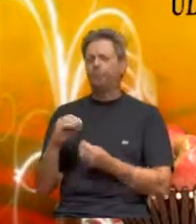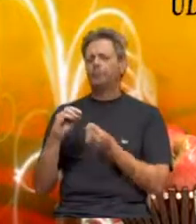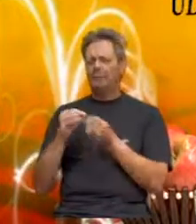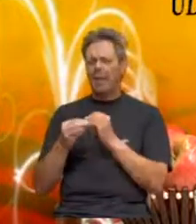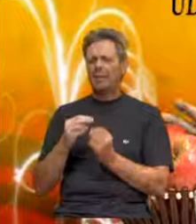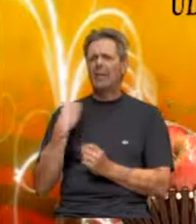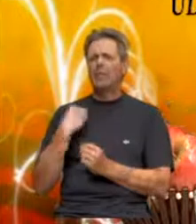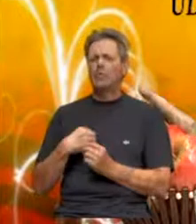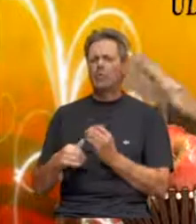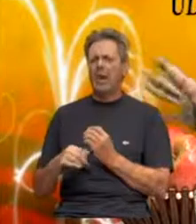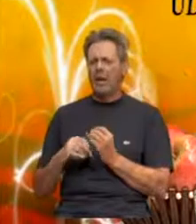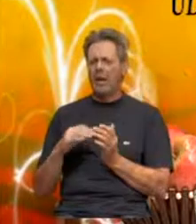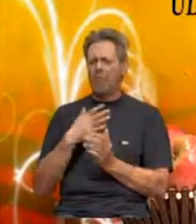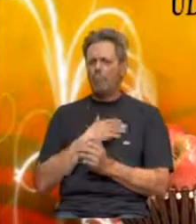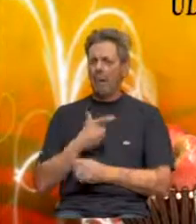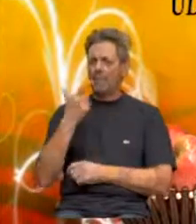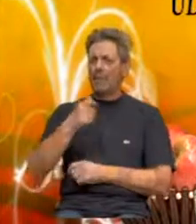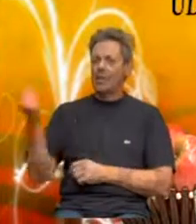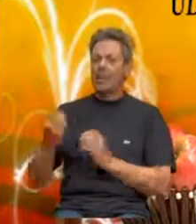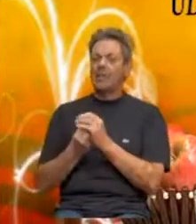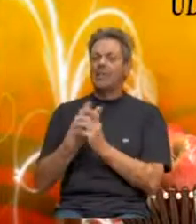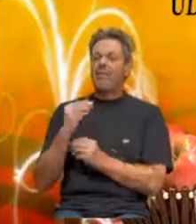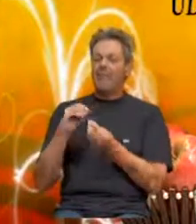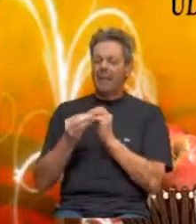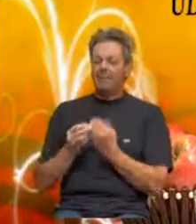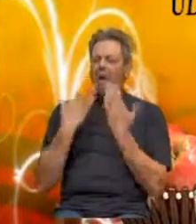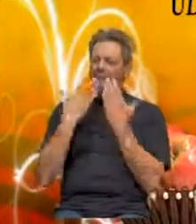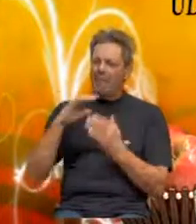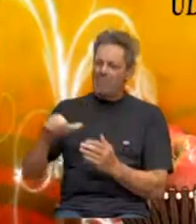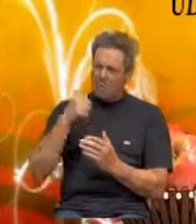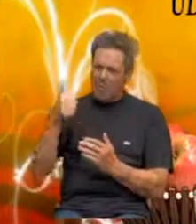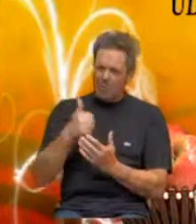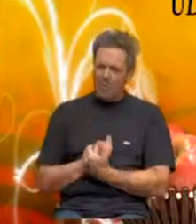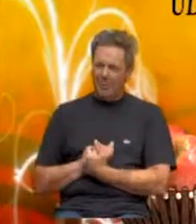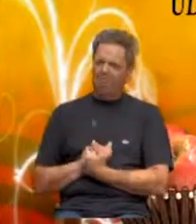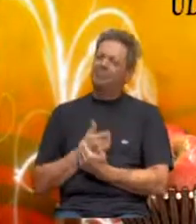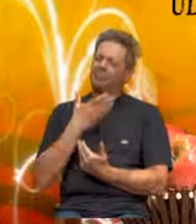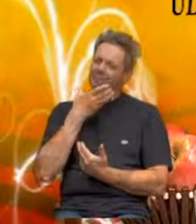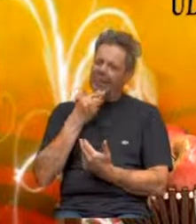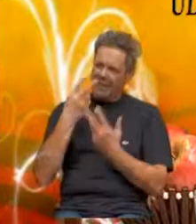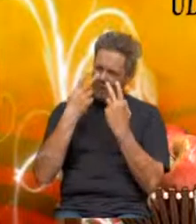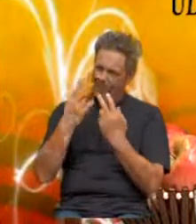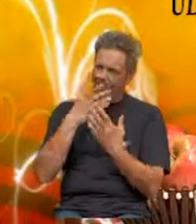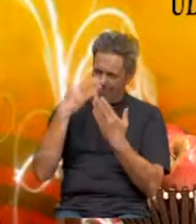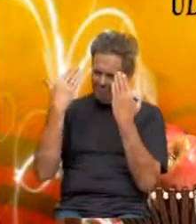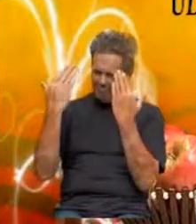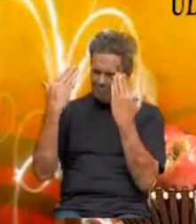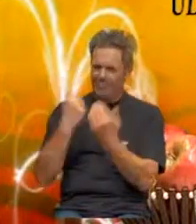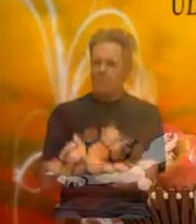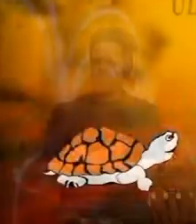11. a 26. se vidimo na Cvjetnom trgu. Hvala vam još jednom, doktorice Portolan. Poštovanje, dragi gledatelji.